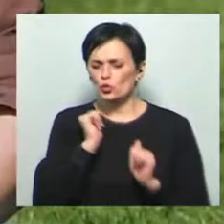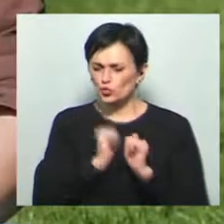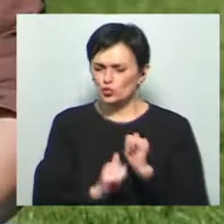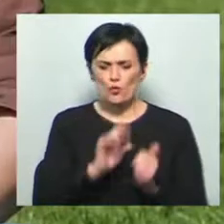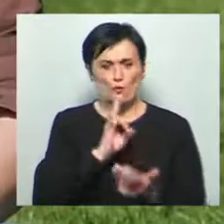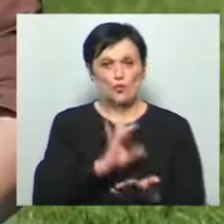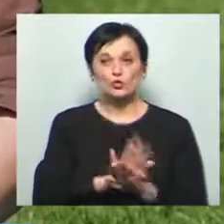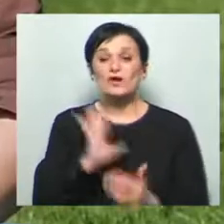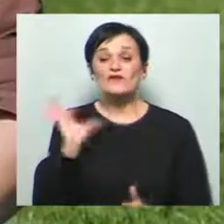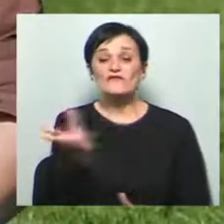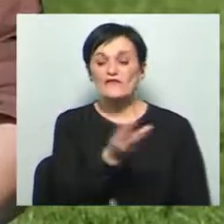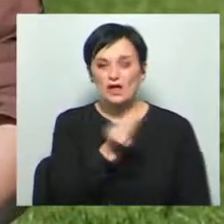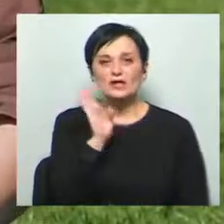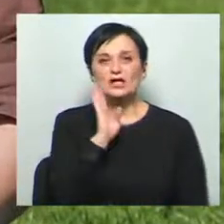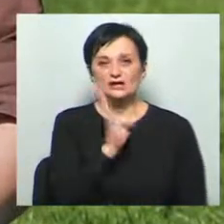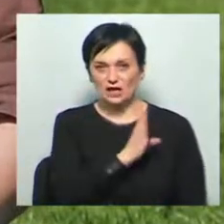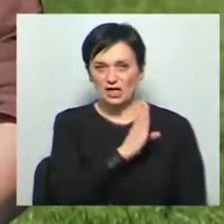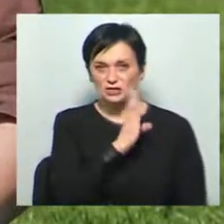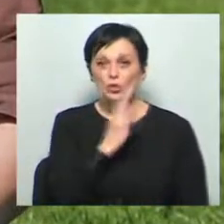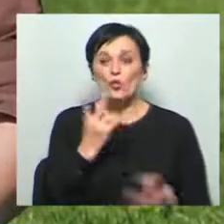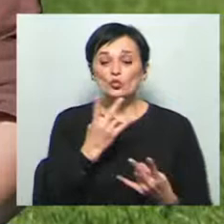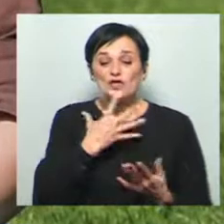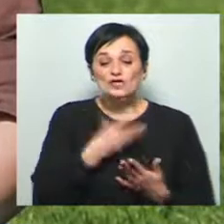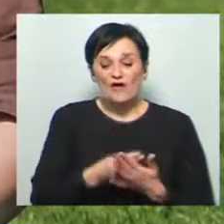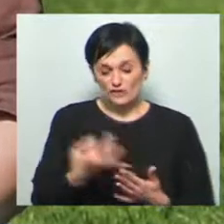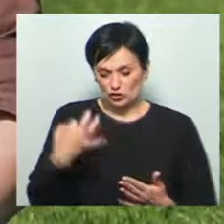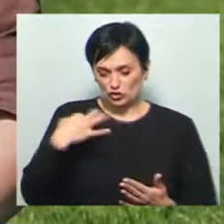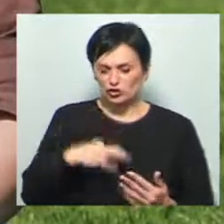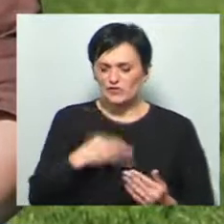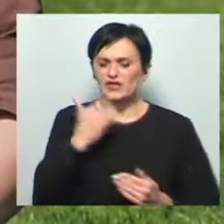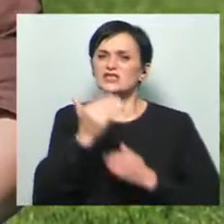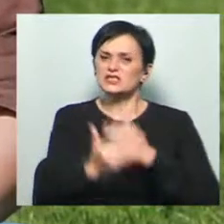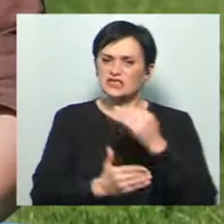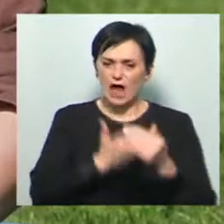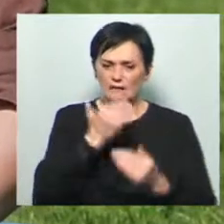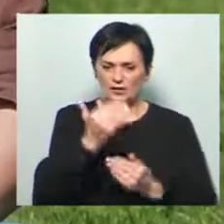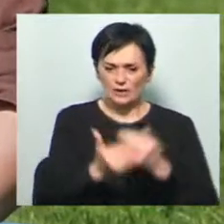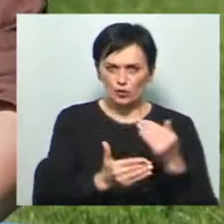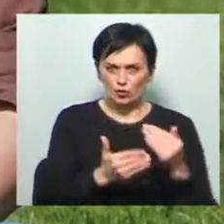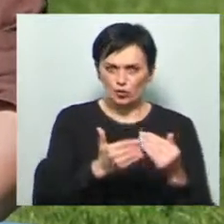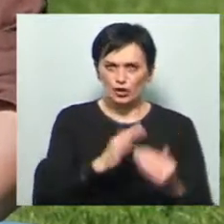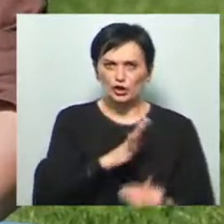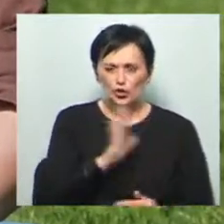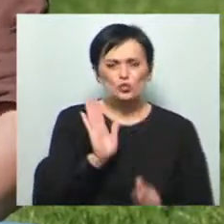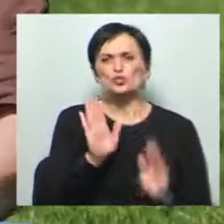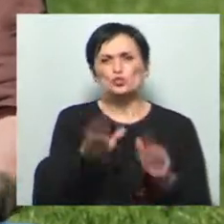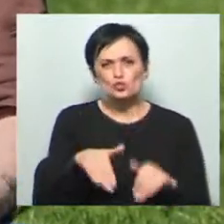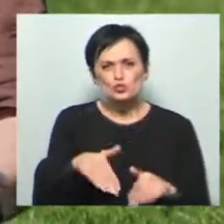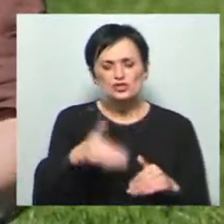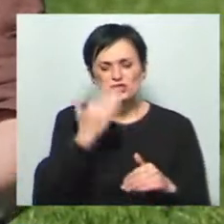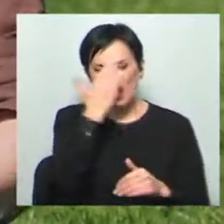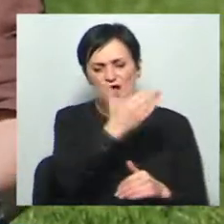მუდმივად. ყველა დედას რა თქმა უნდა უნდა რომ თავისი შვილი წარმატებული იყოს, თუნდაც საზოგადოებაში